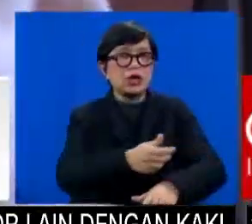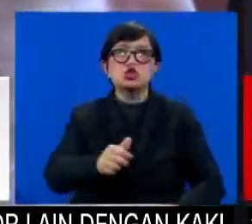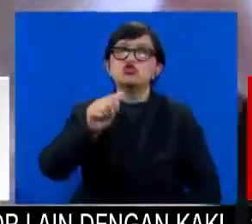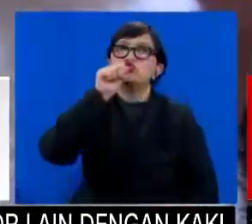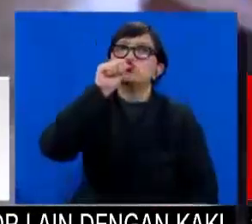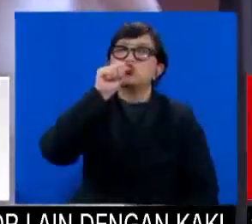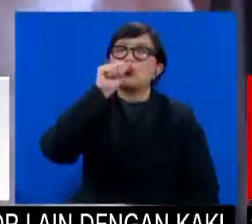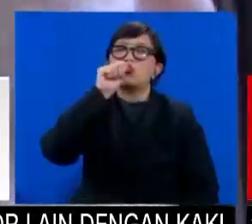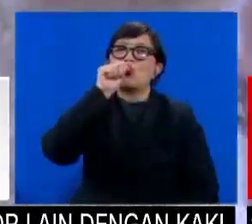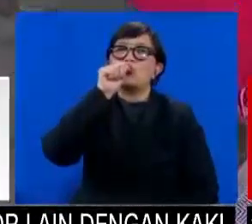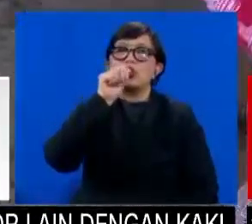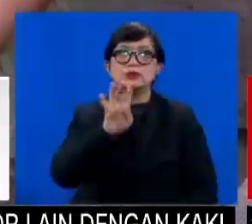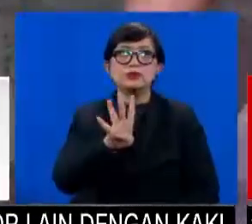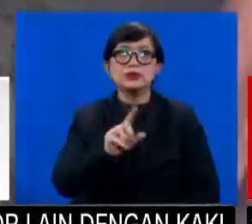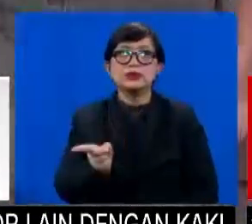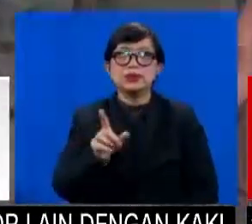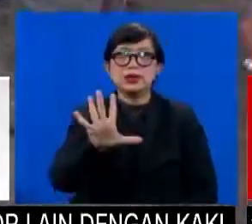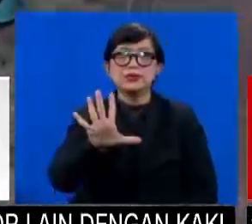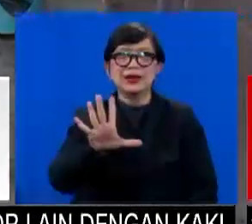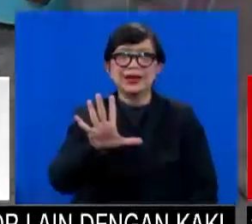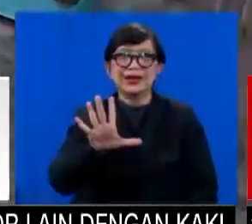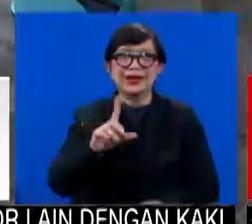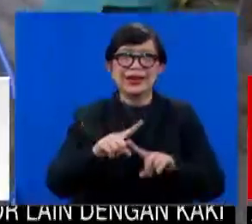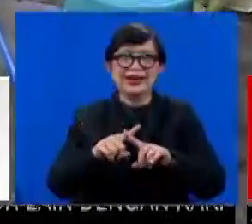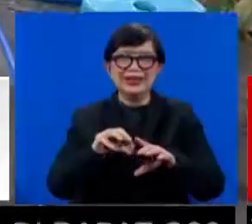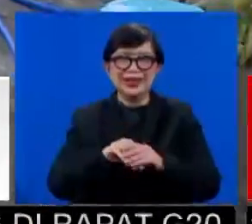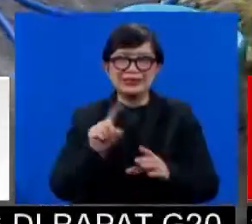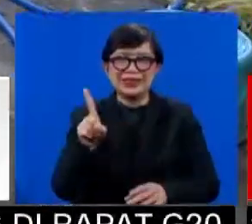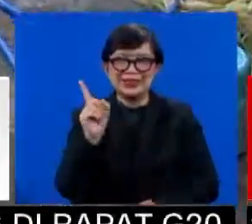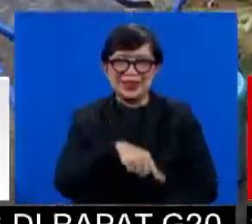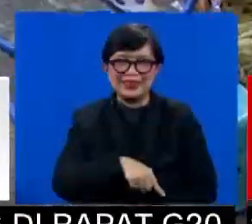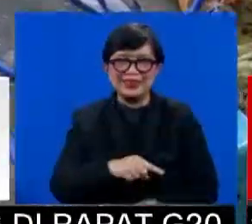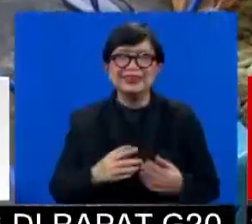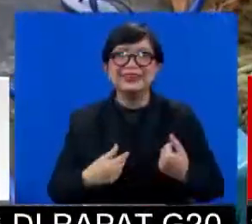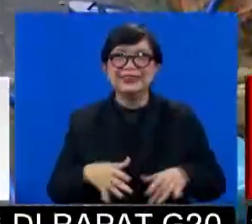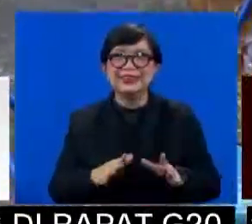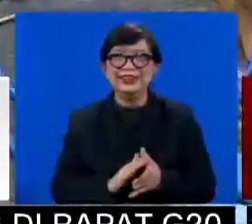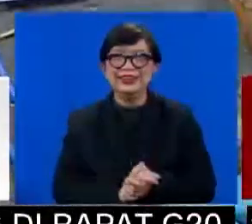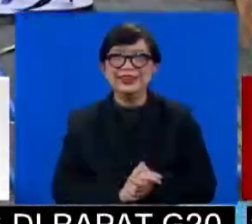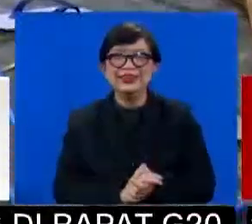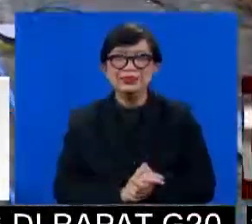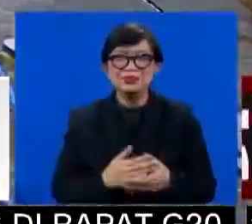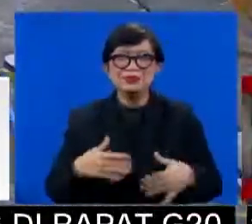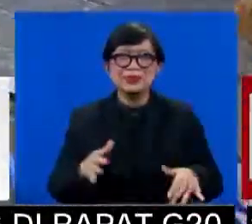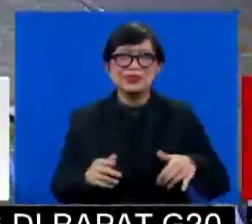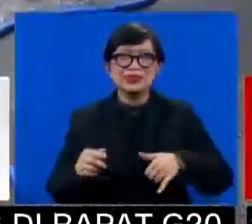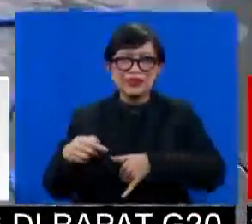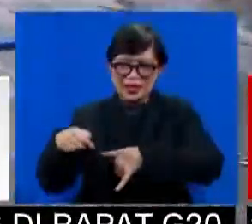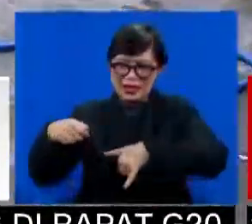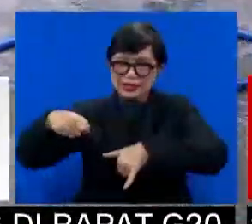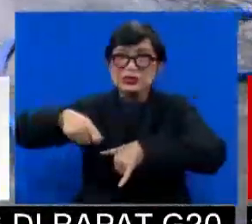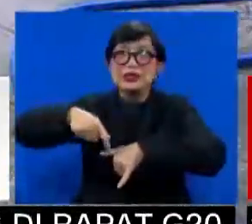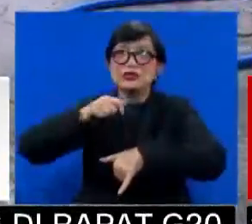sehari. Sini nyusu, ntar dulu, sini, sini. Diam dulu, sini. Dah, diam, diam,